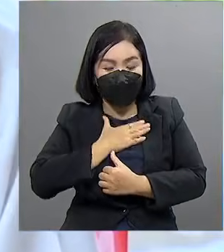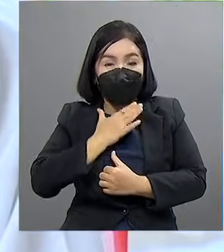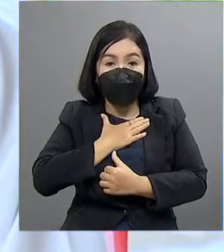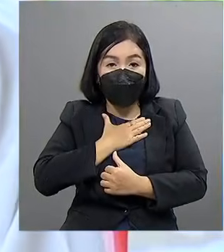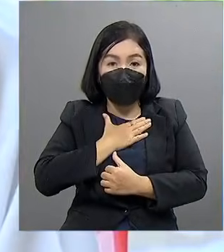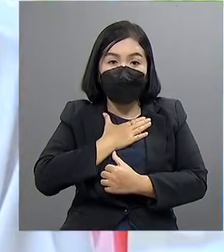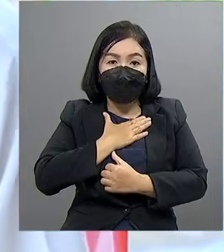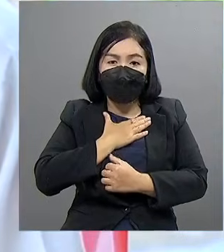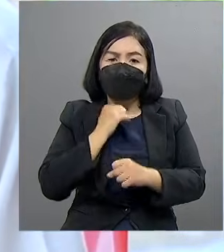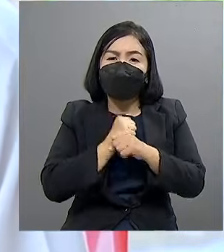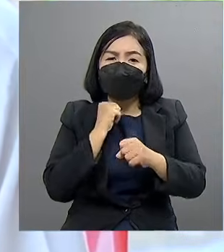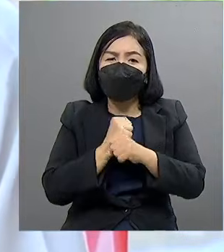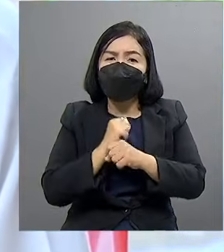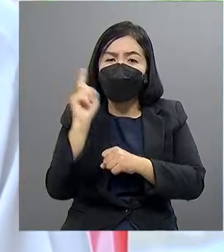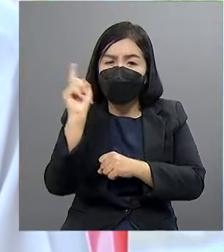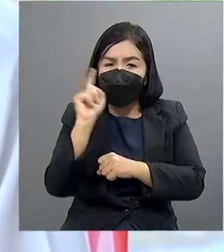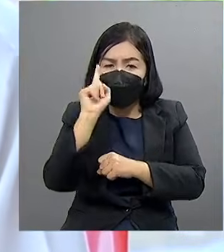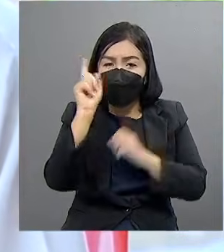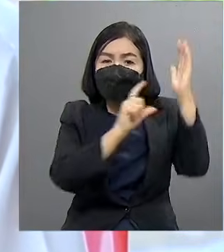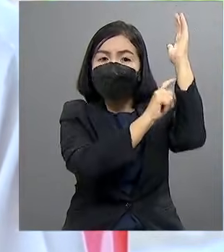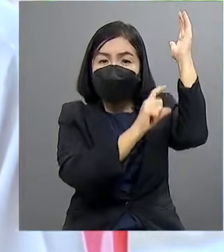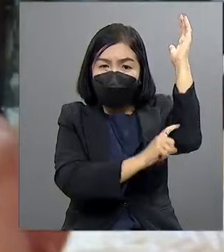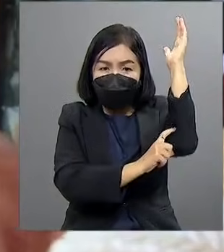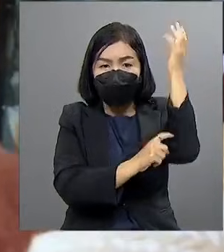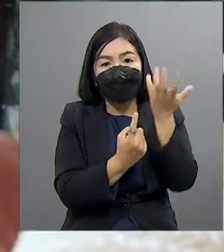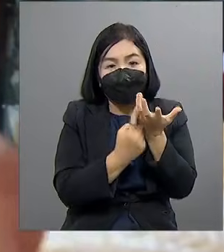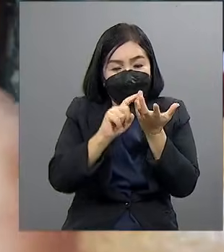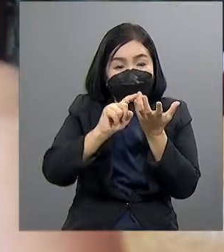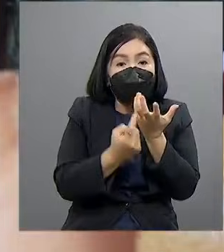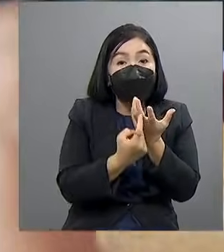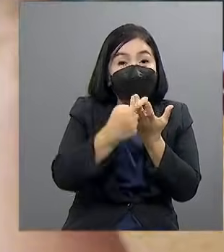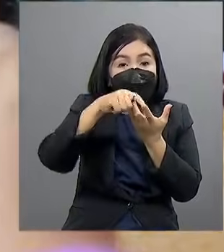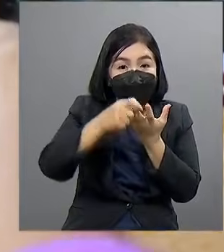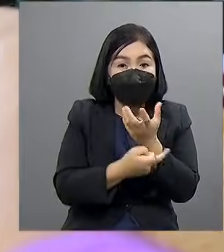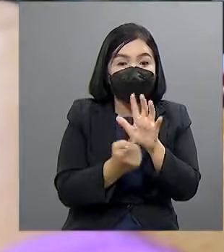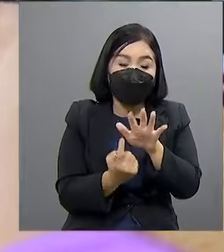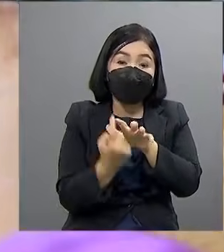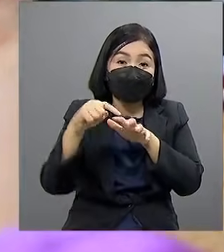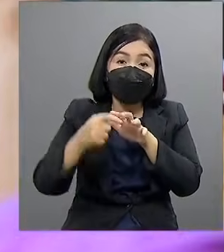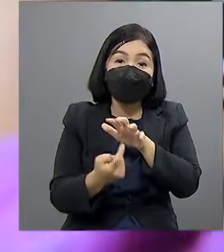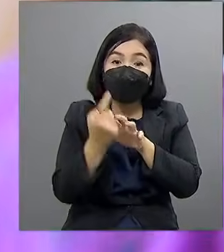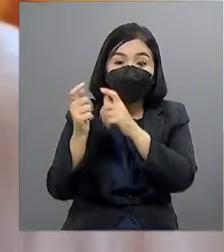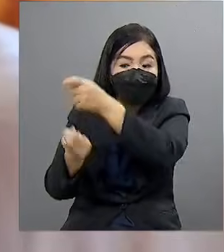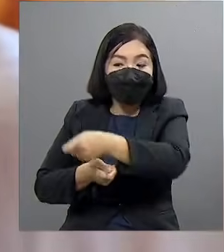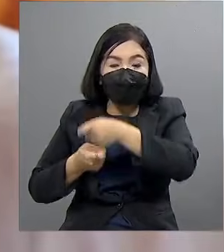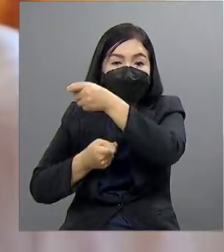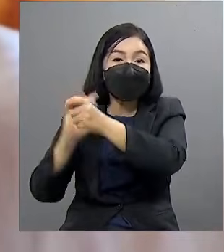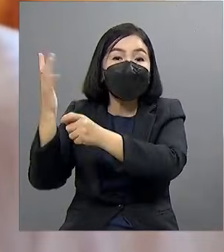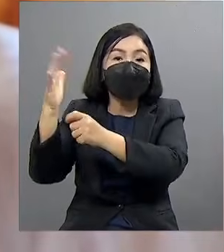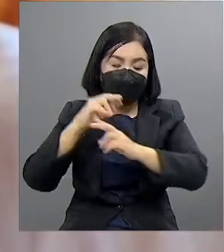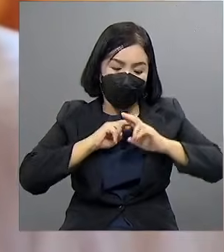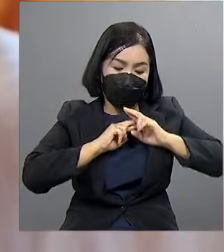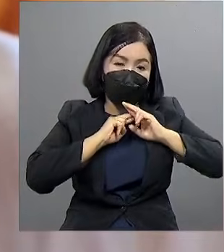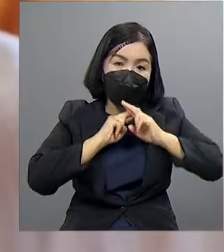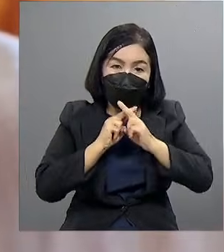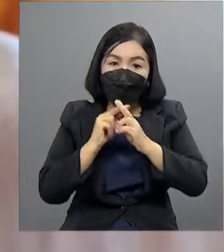าวนี้กับอันขายของอยู่เฮียนนี่แหละบ่ได้ไปให้เป็นหน้านำลูกก็เฮียนแต่นำพ่อนำแม่ตะกี้